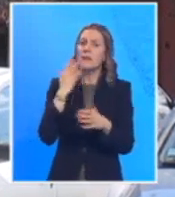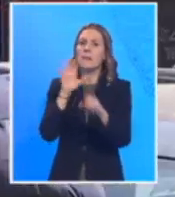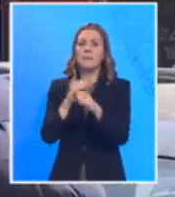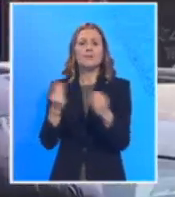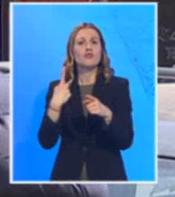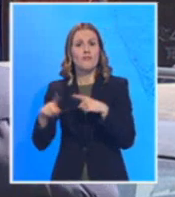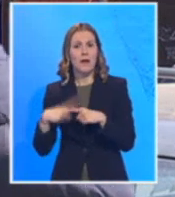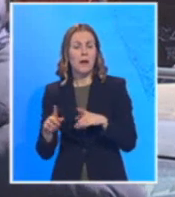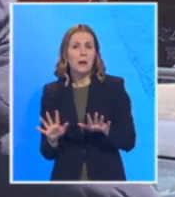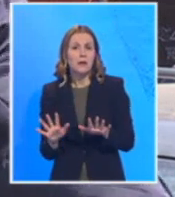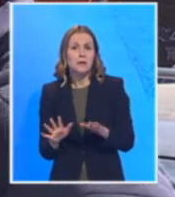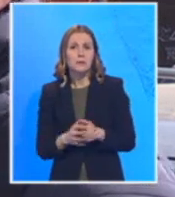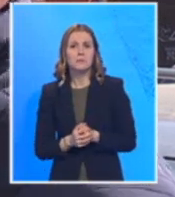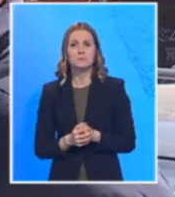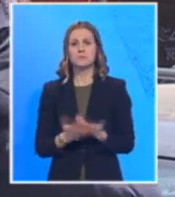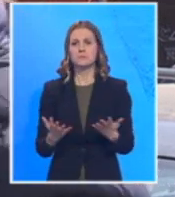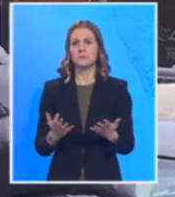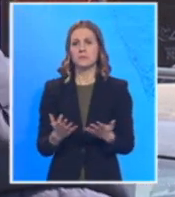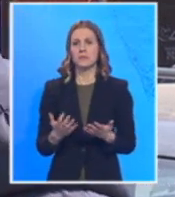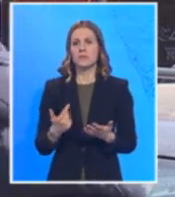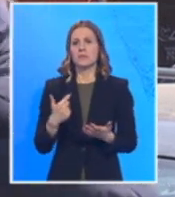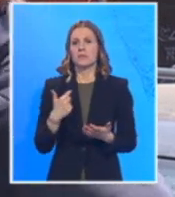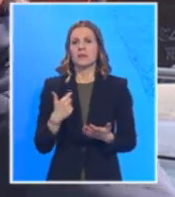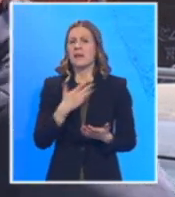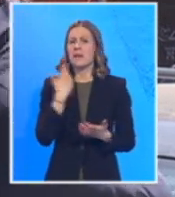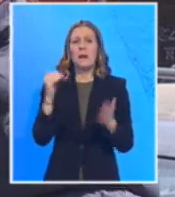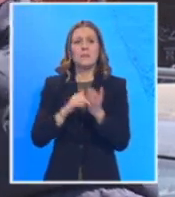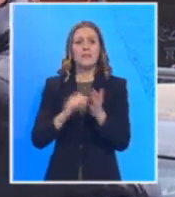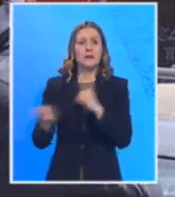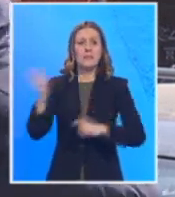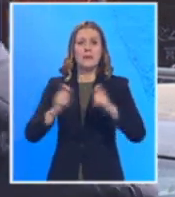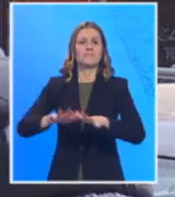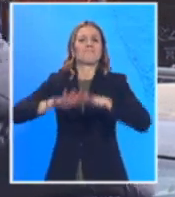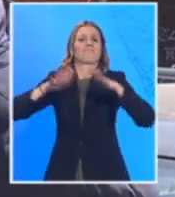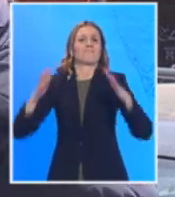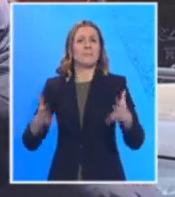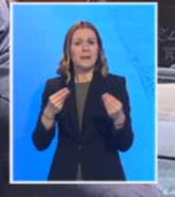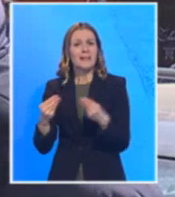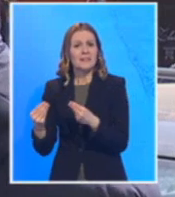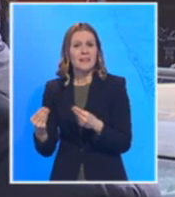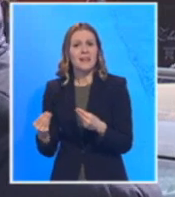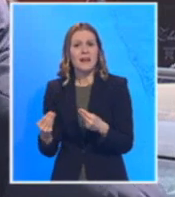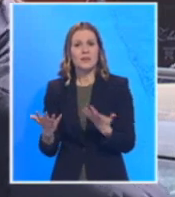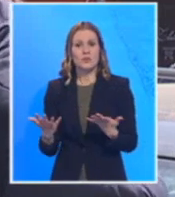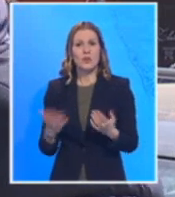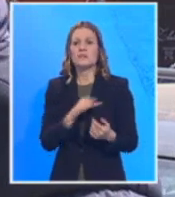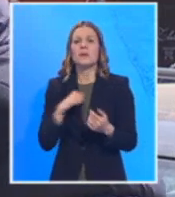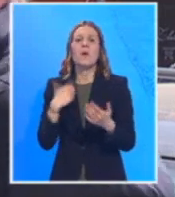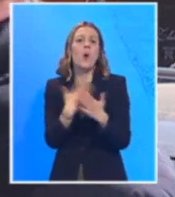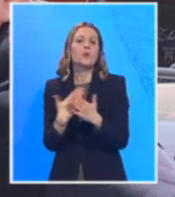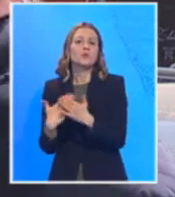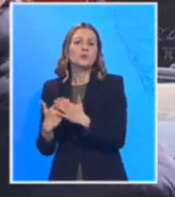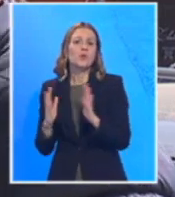stanje. Pa nepotrebne zalihe, na primjer, nema potrebe za pretarano nešto kupovanje, ali eto, za osnovne